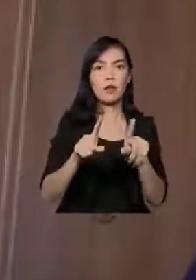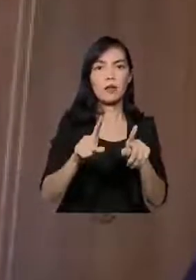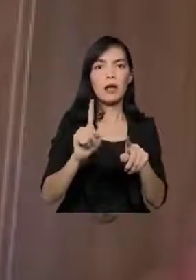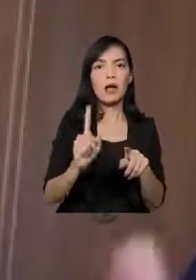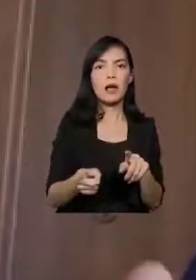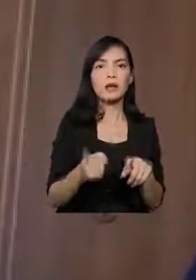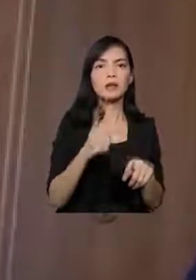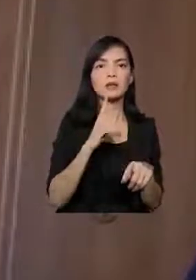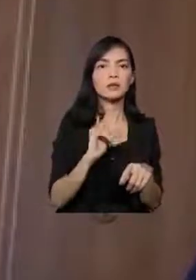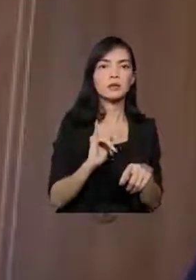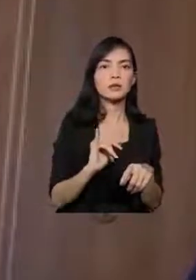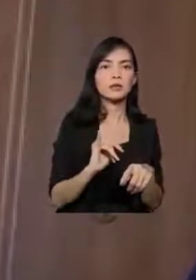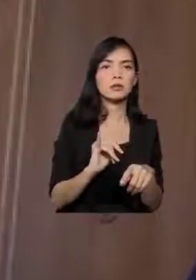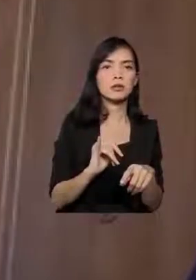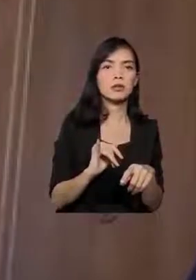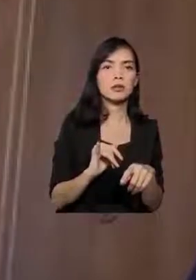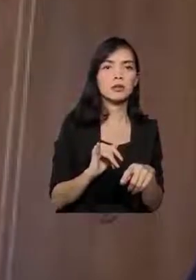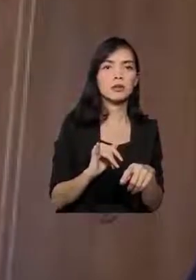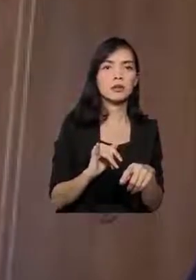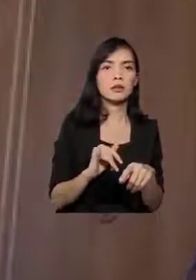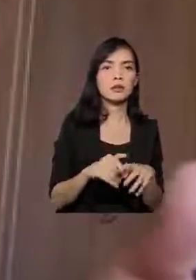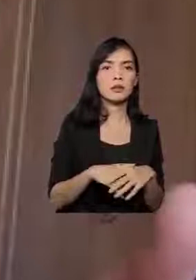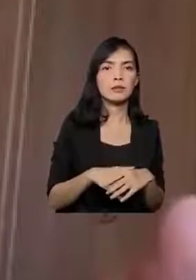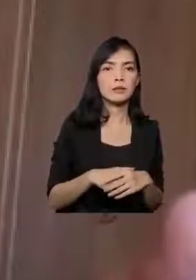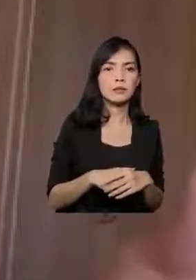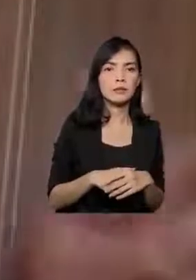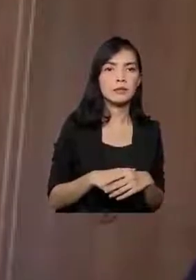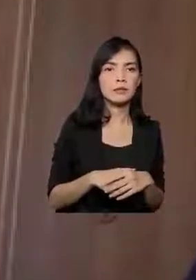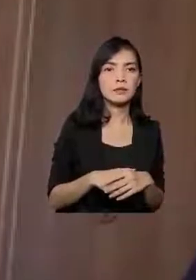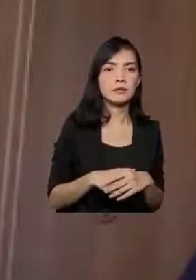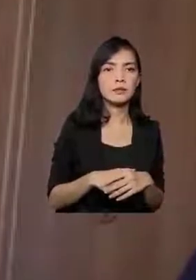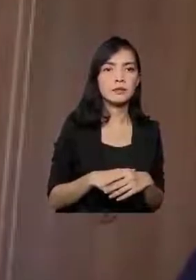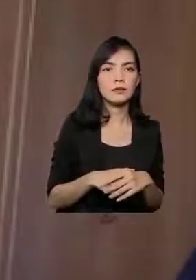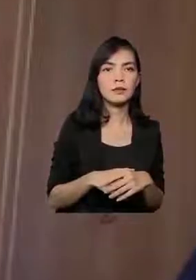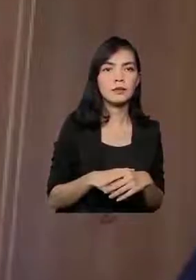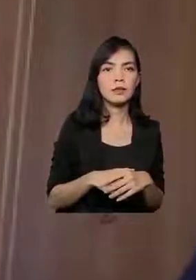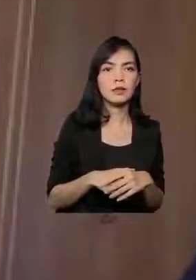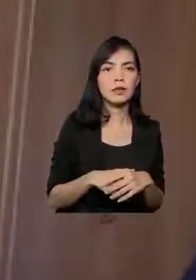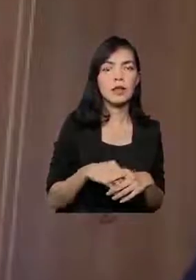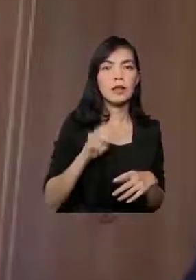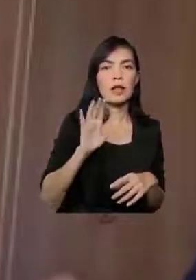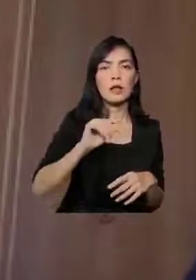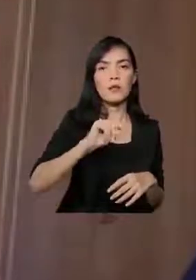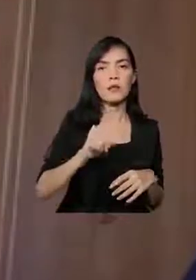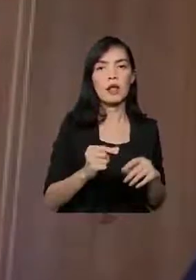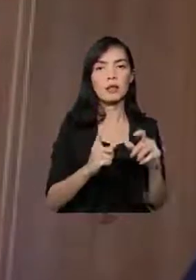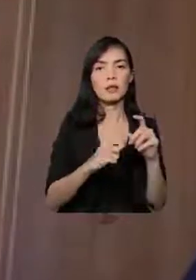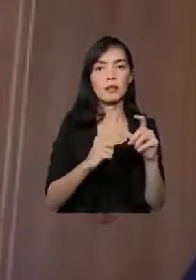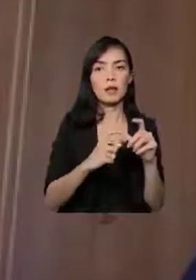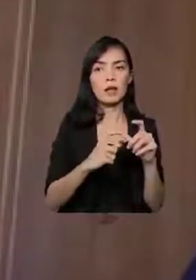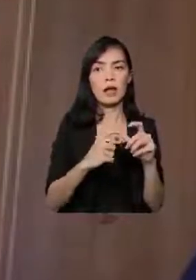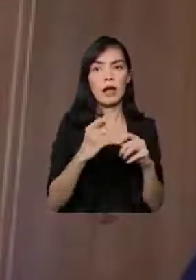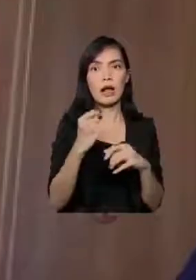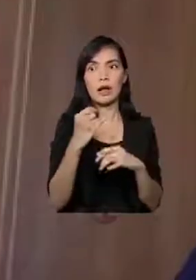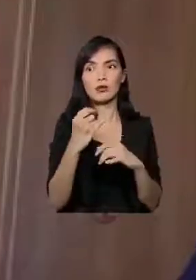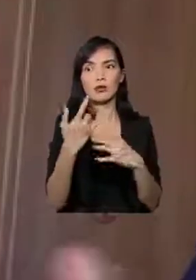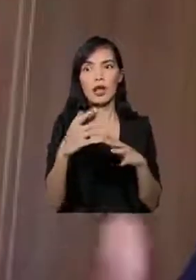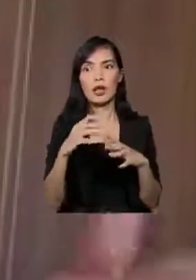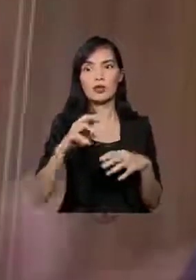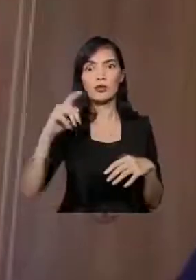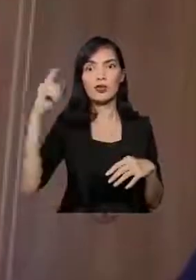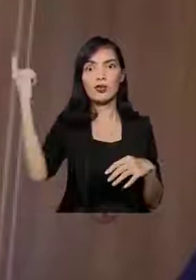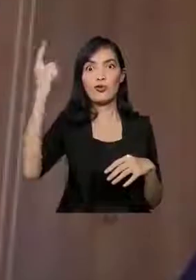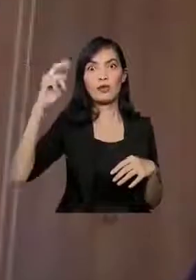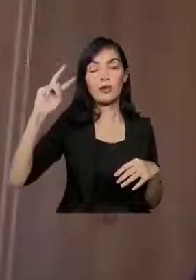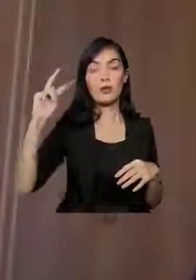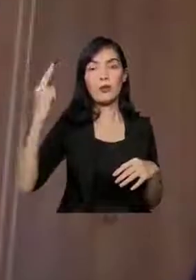sejauh mana Turki akan melakukan ini karena by September nantikan sudah mulai dingin akhir september jadi kita